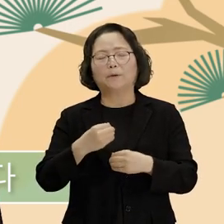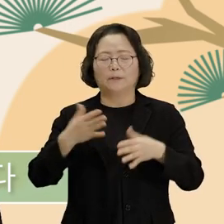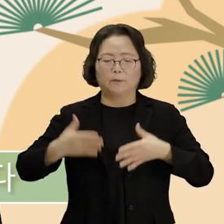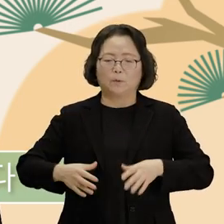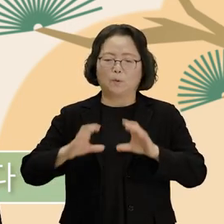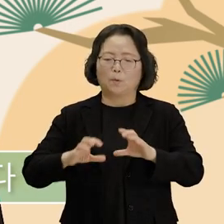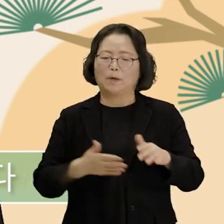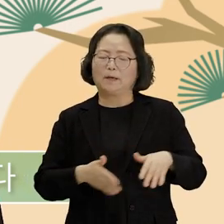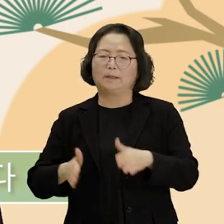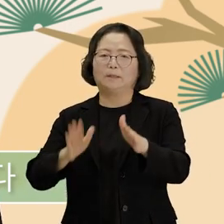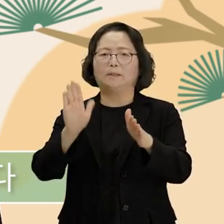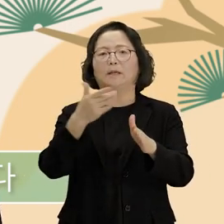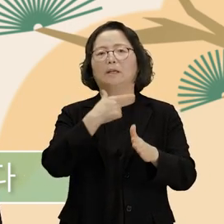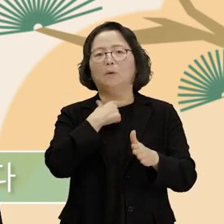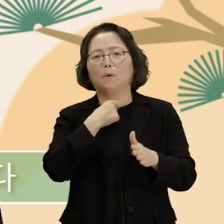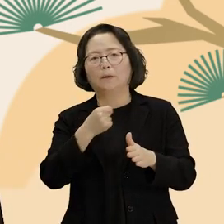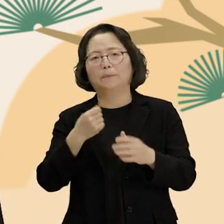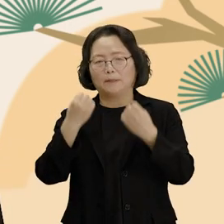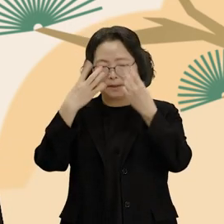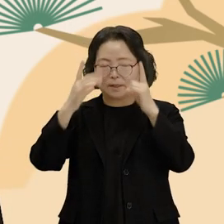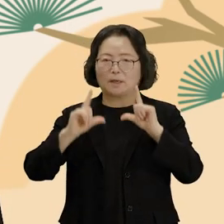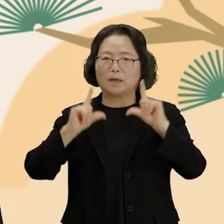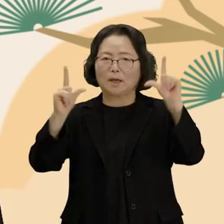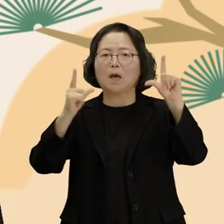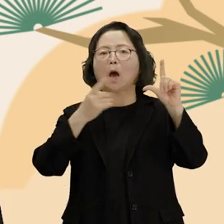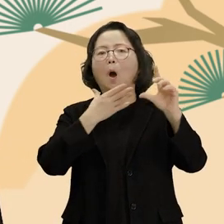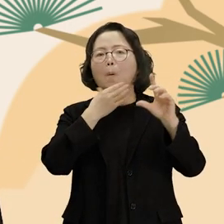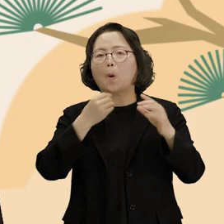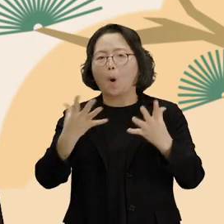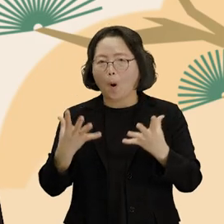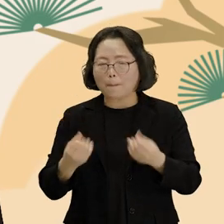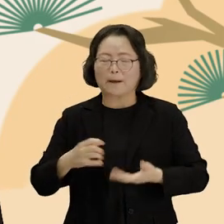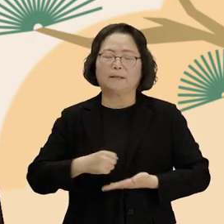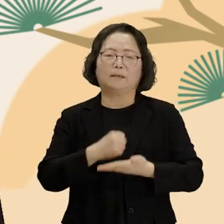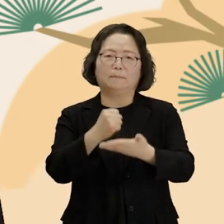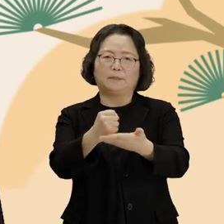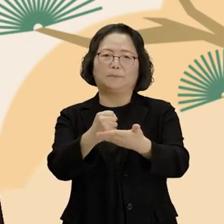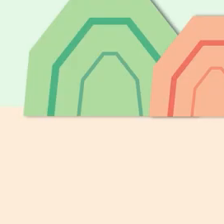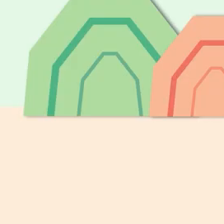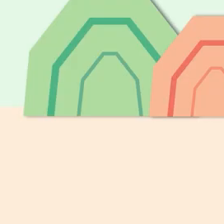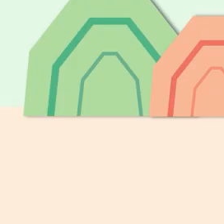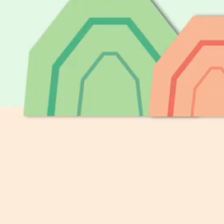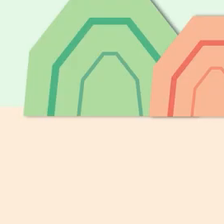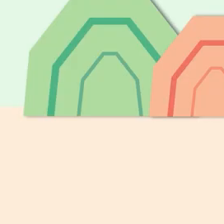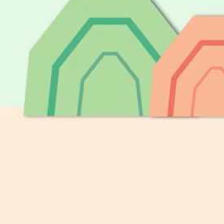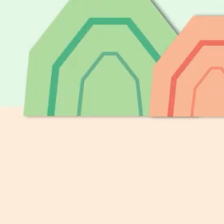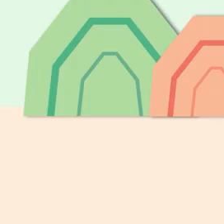귀성길 되시기를 기원합니다. 새해 복 많이 받으십시오.